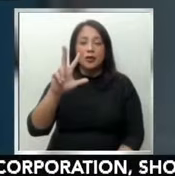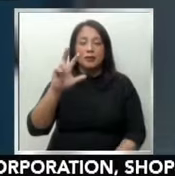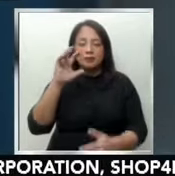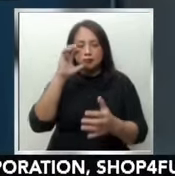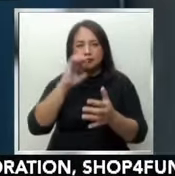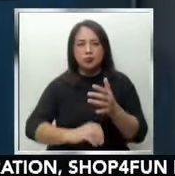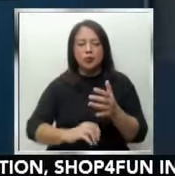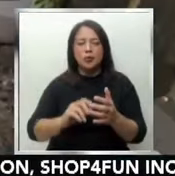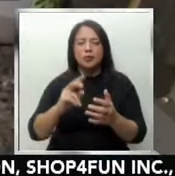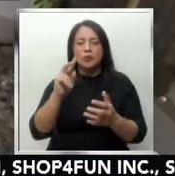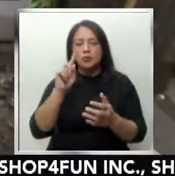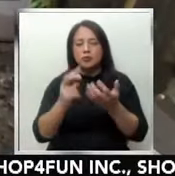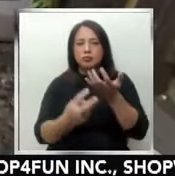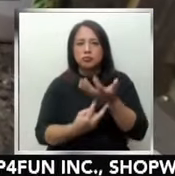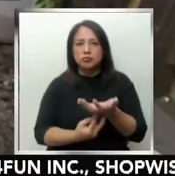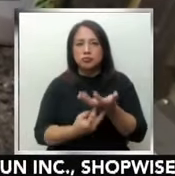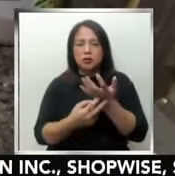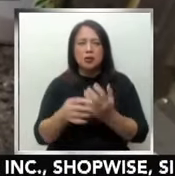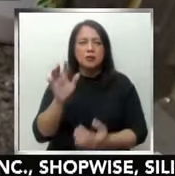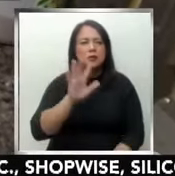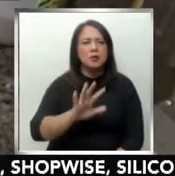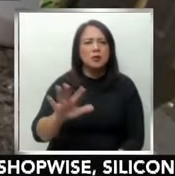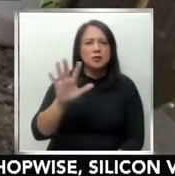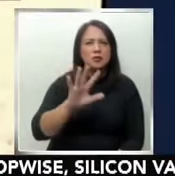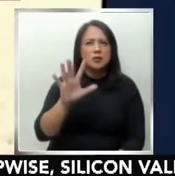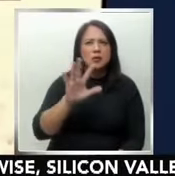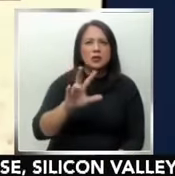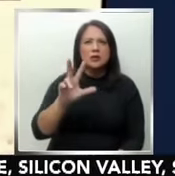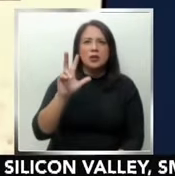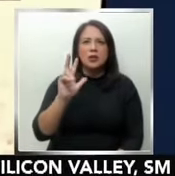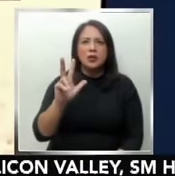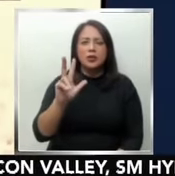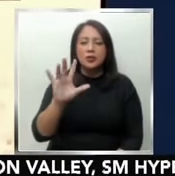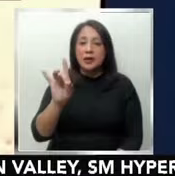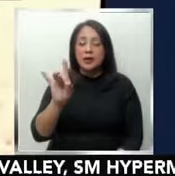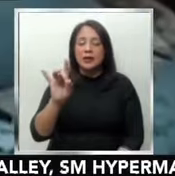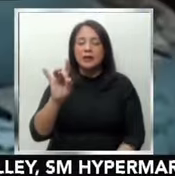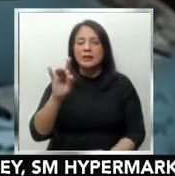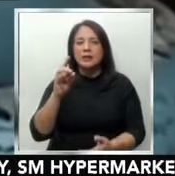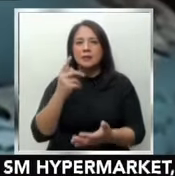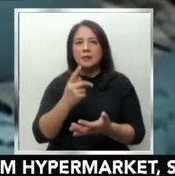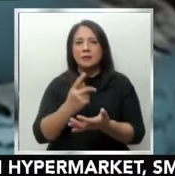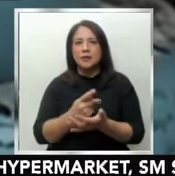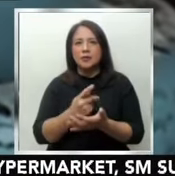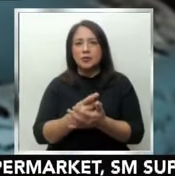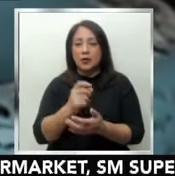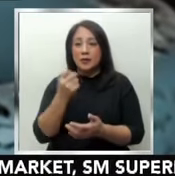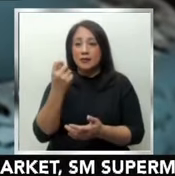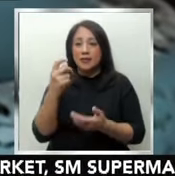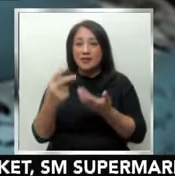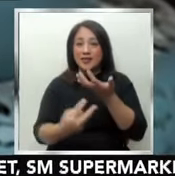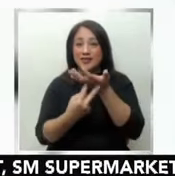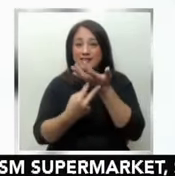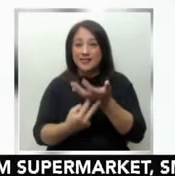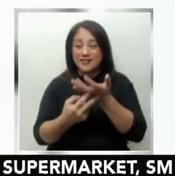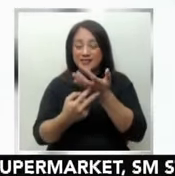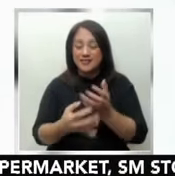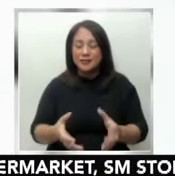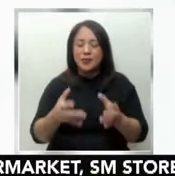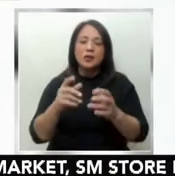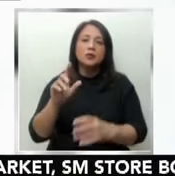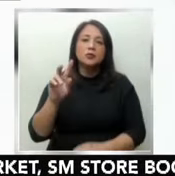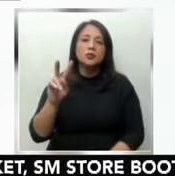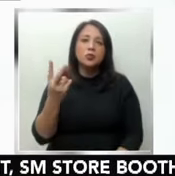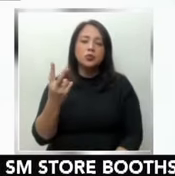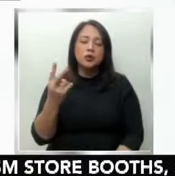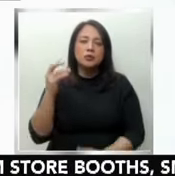LPG o katumbas ng nasa kada 11 kilo na tangke halos naman ang bawas